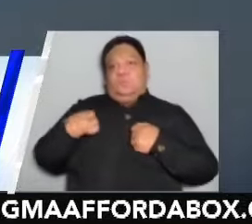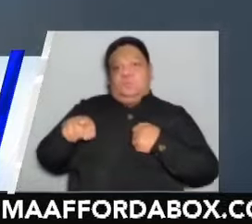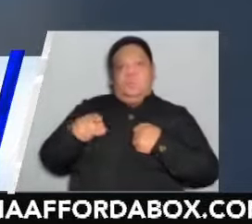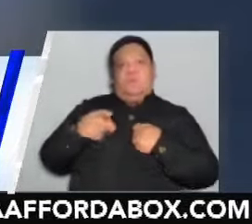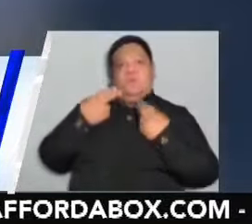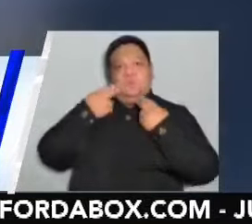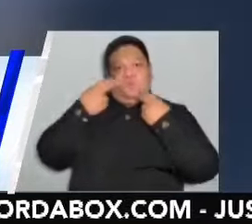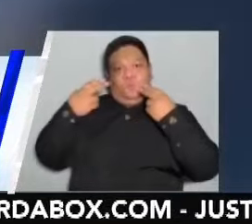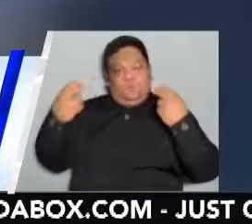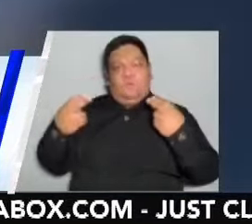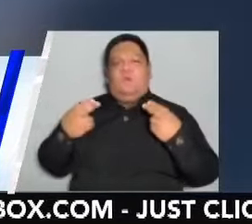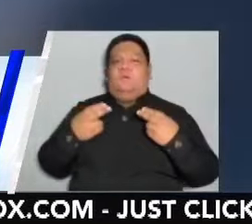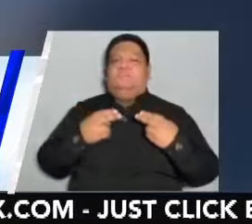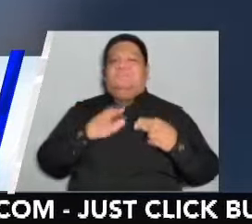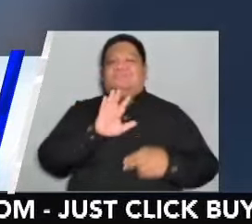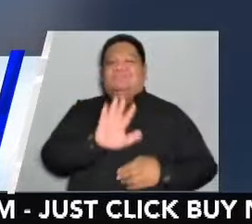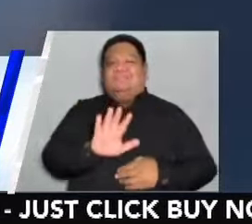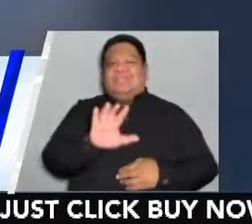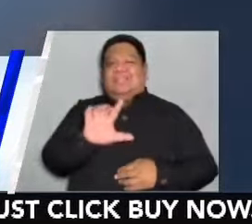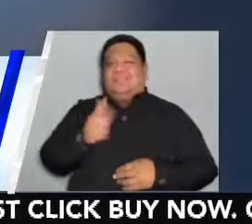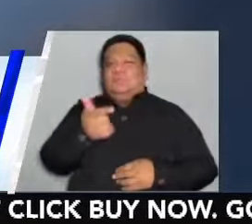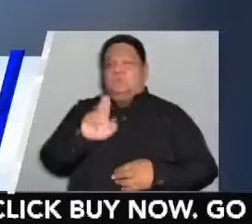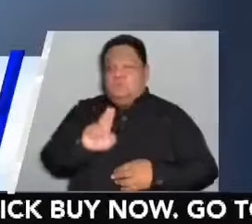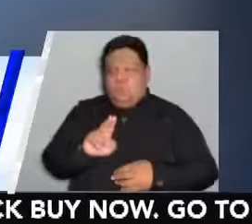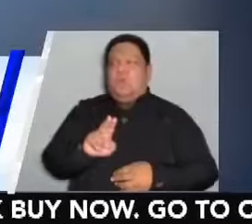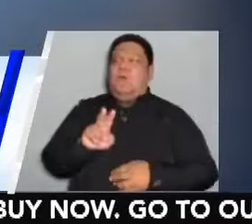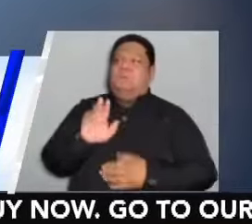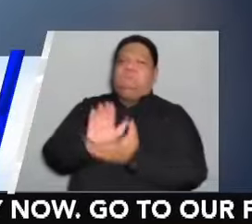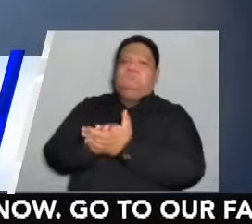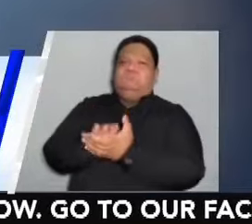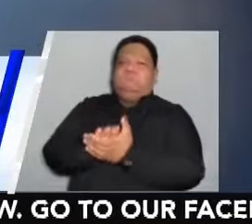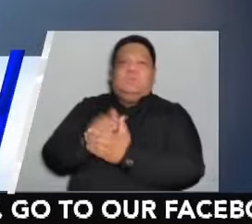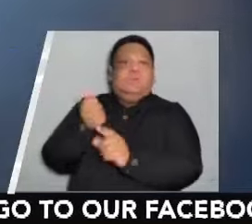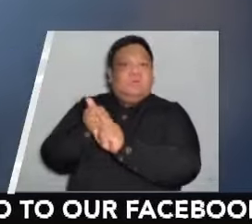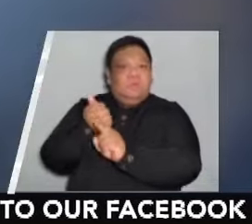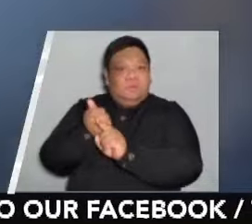sa bata na isa raw palang turista.